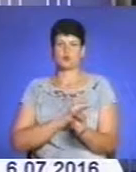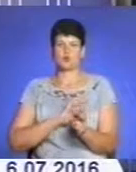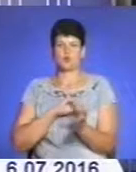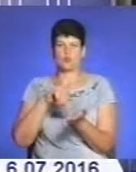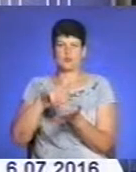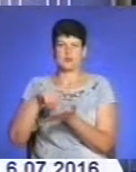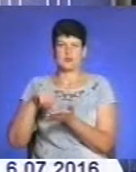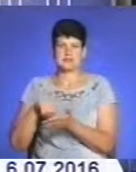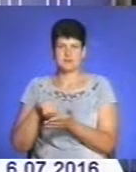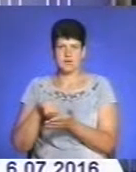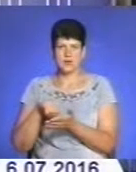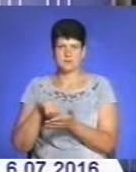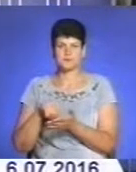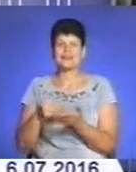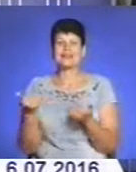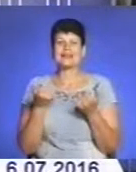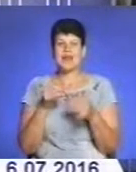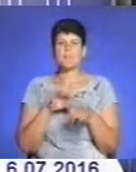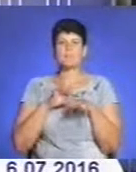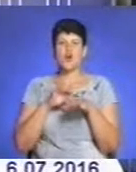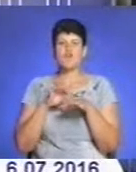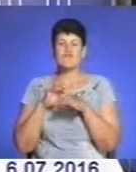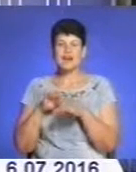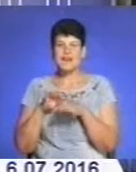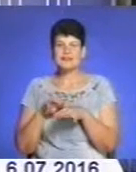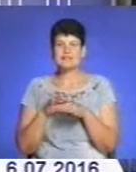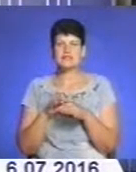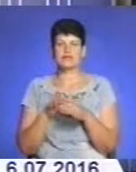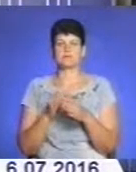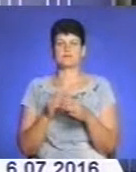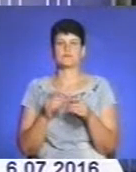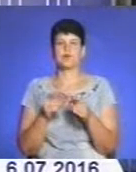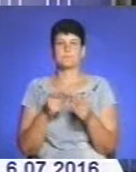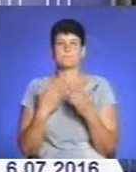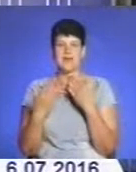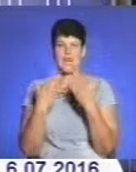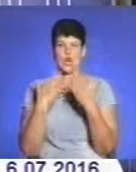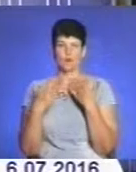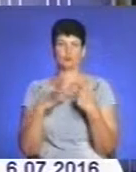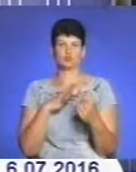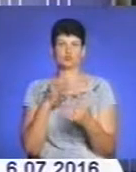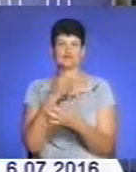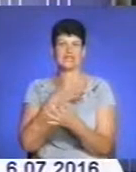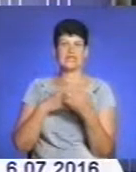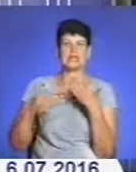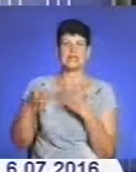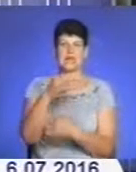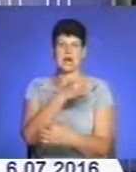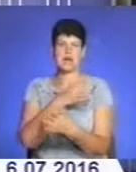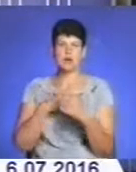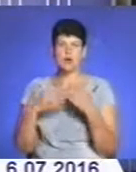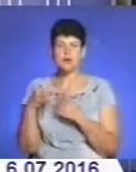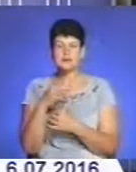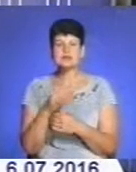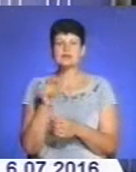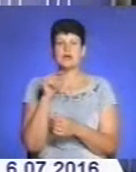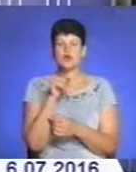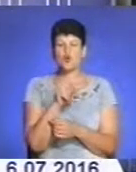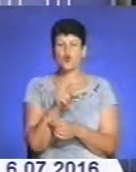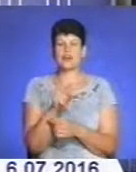представниками для проведення невідкладних переговорів. Відбувся діалог. За його результатами,